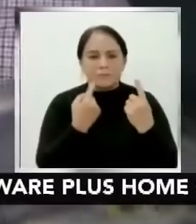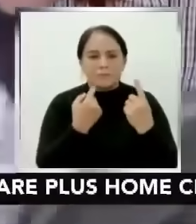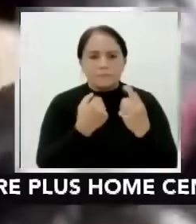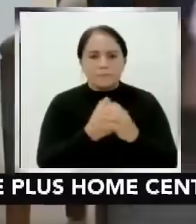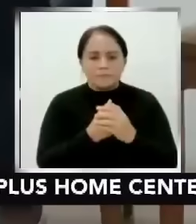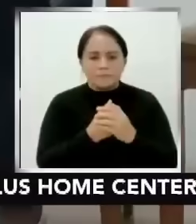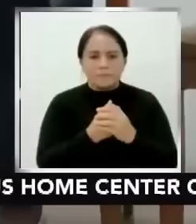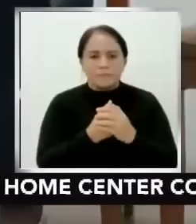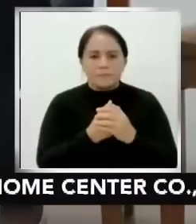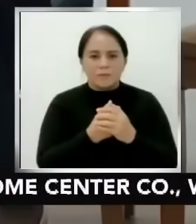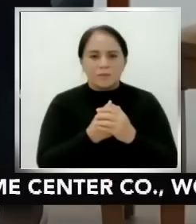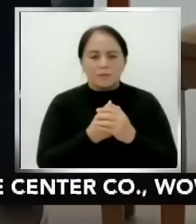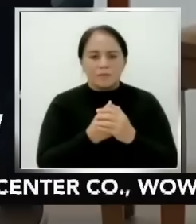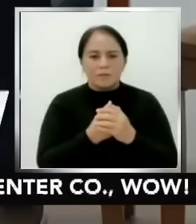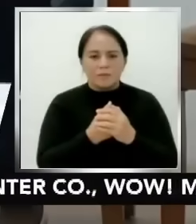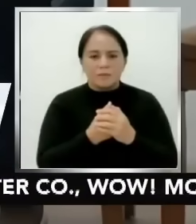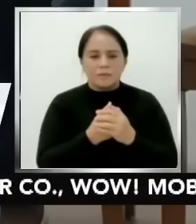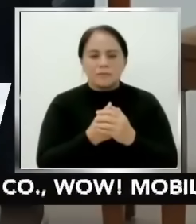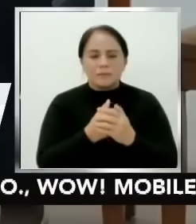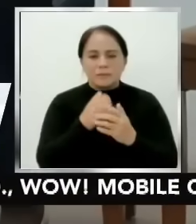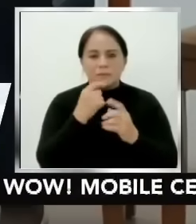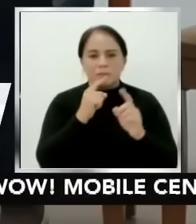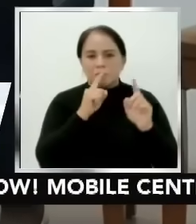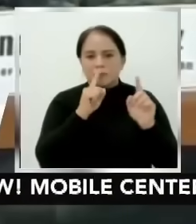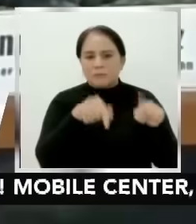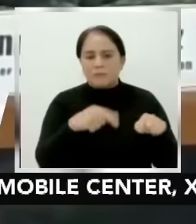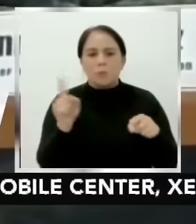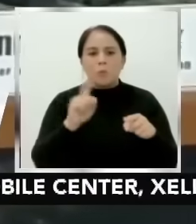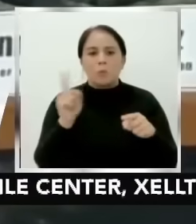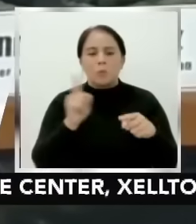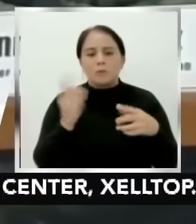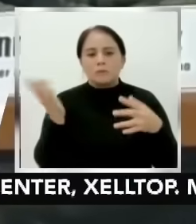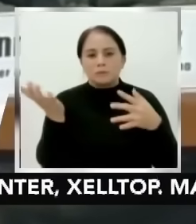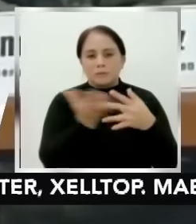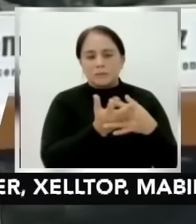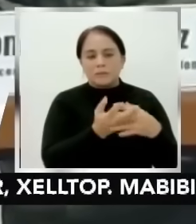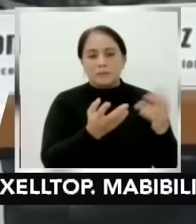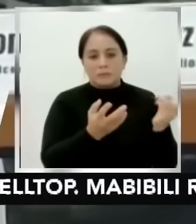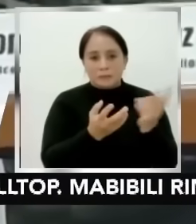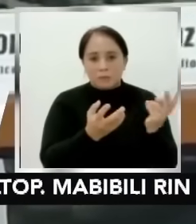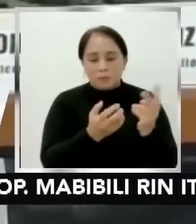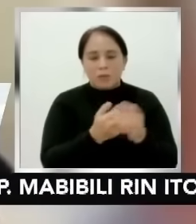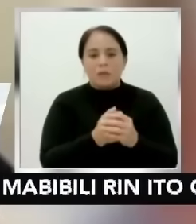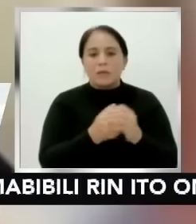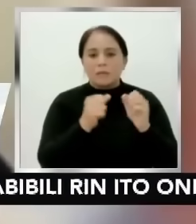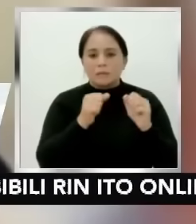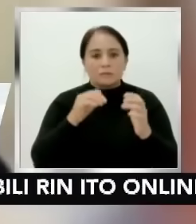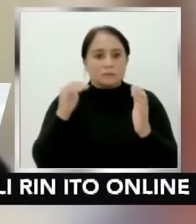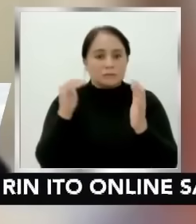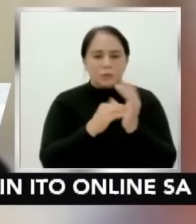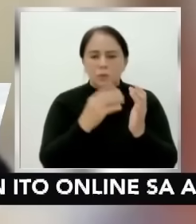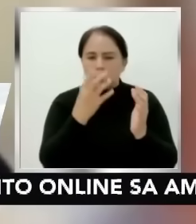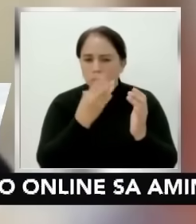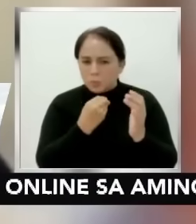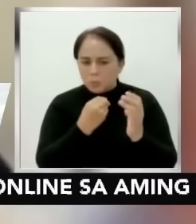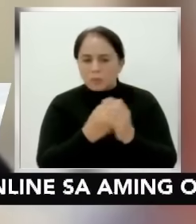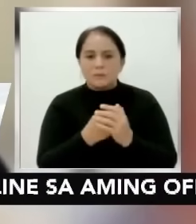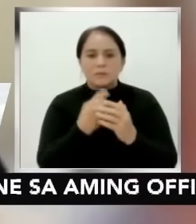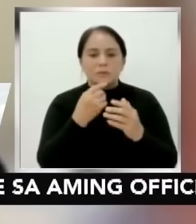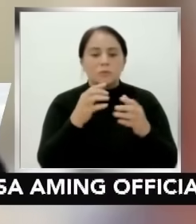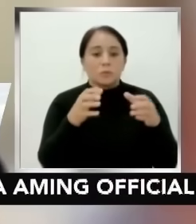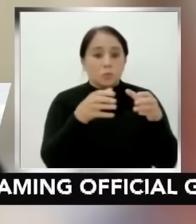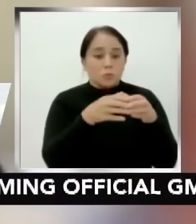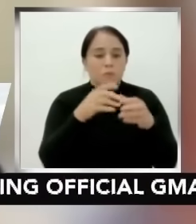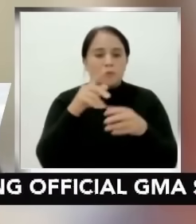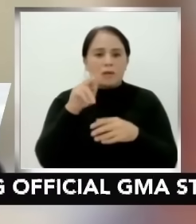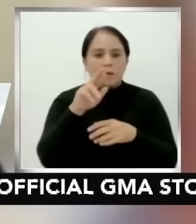by our clients. Hindi pa masabi ngayon kung ano ang kaso ang isasampa ng dalawa at kung laban kanino. Giit ng grupong karapatan, dapat may